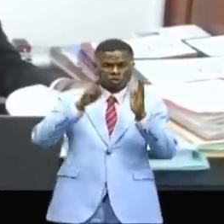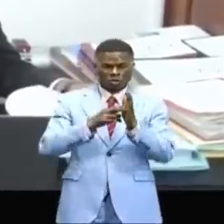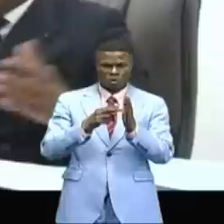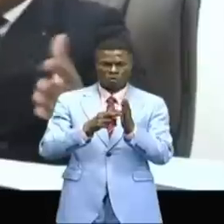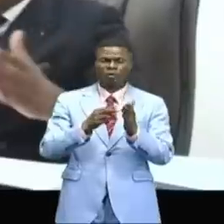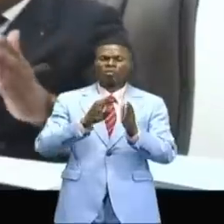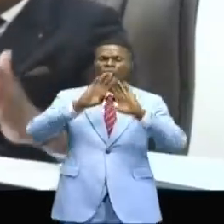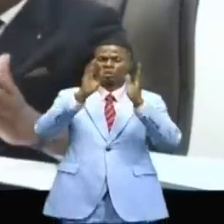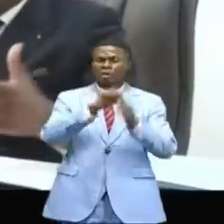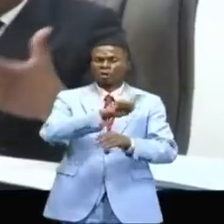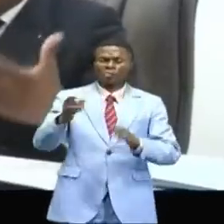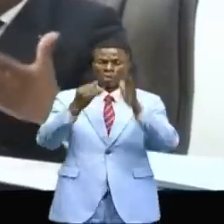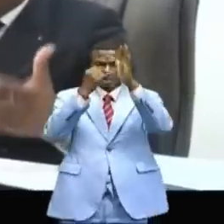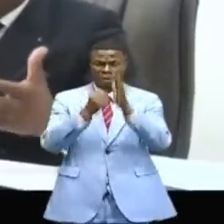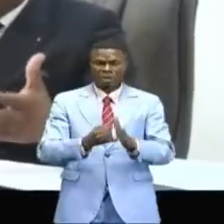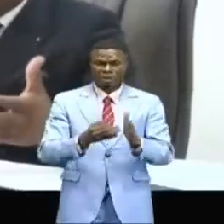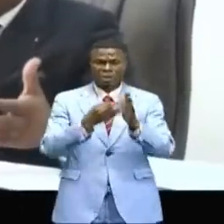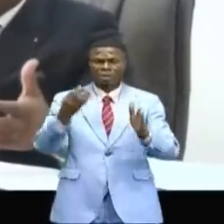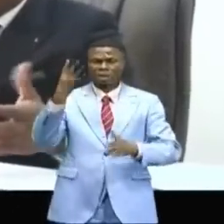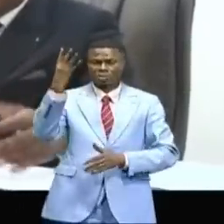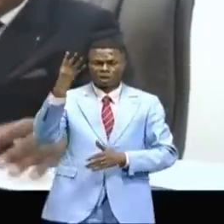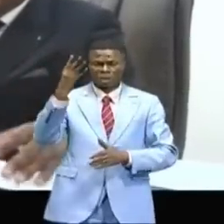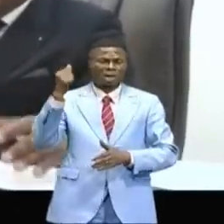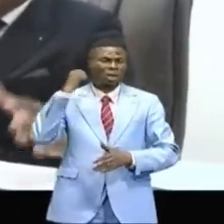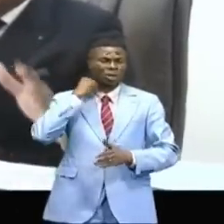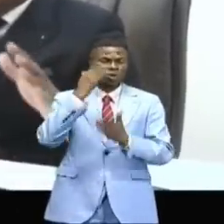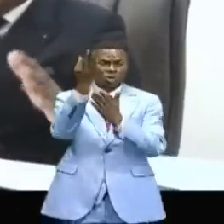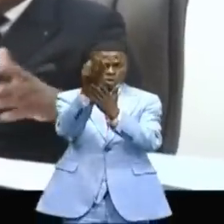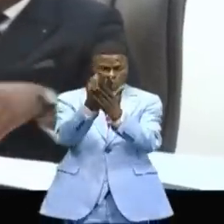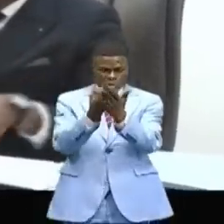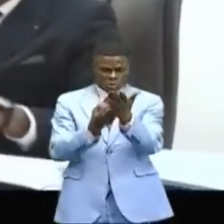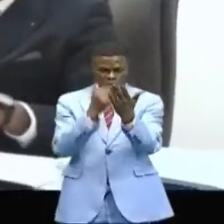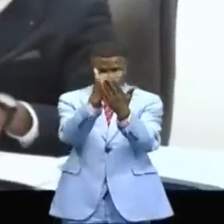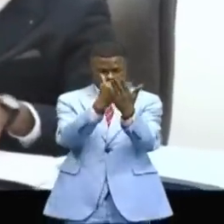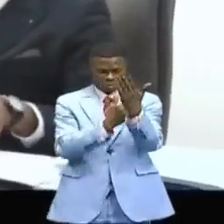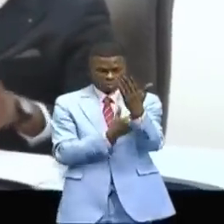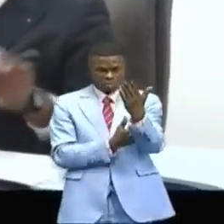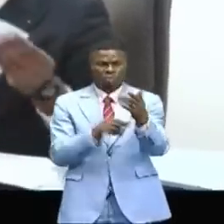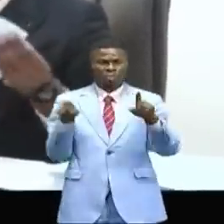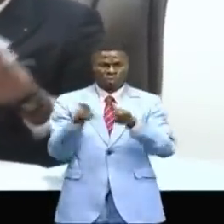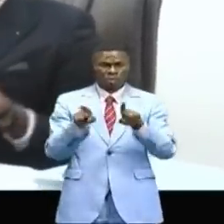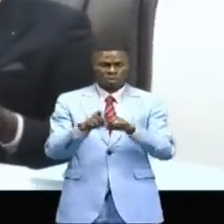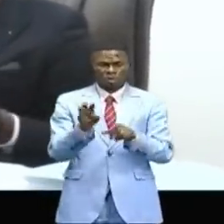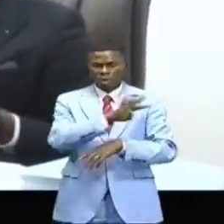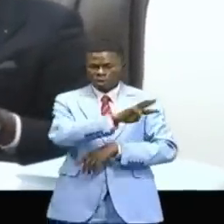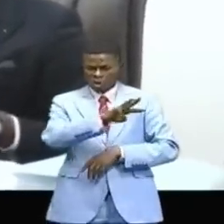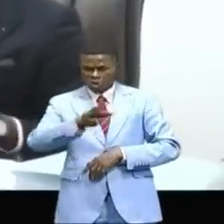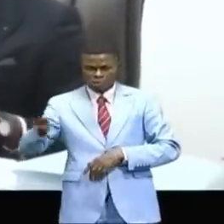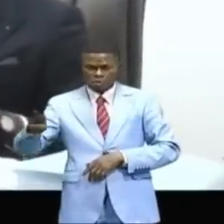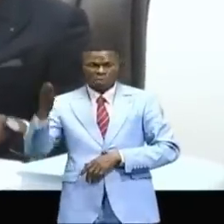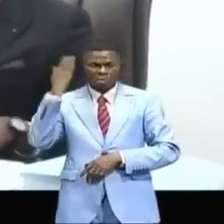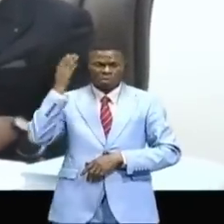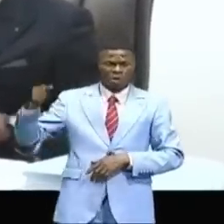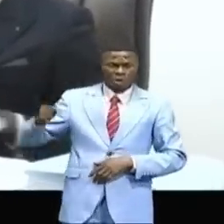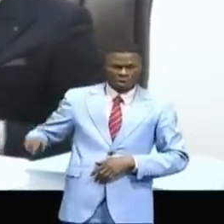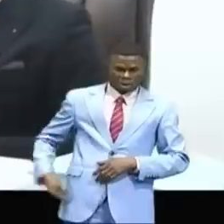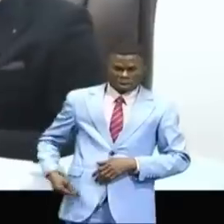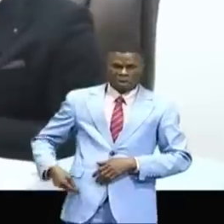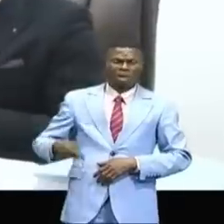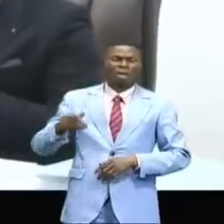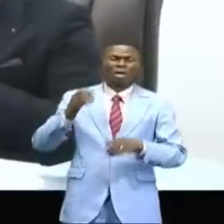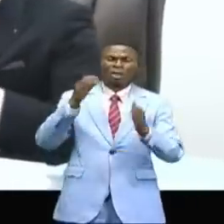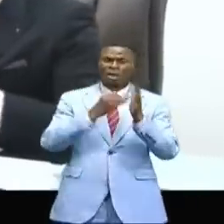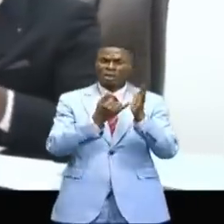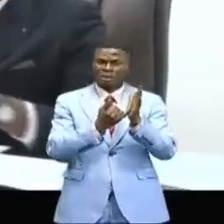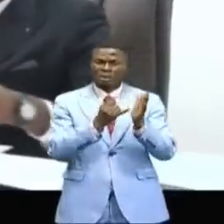les 1674 médecins restants au quatrième trimestre au même moment que 3000 infirmiers et 6000 professionnels de